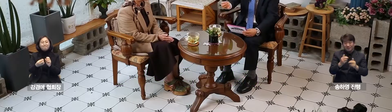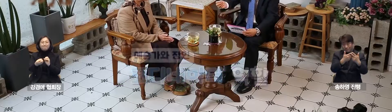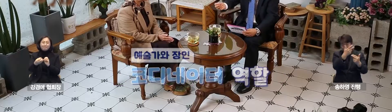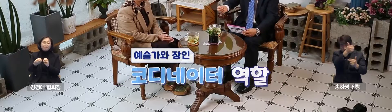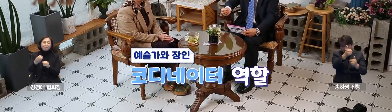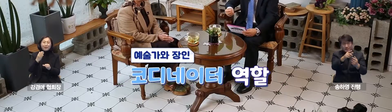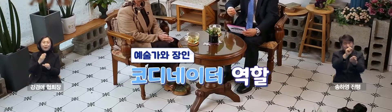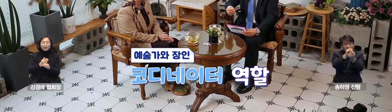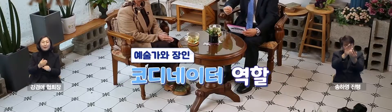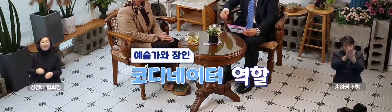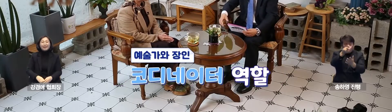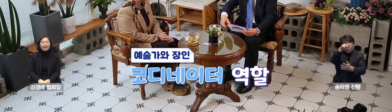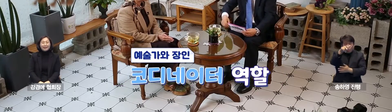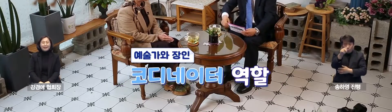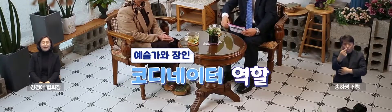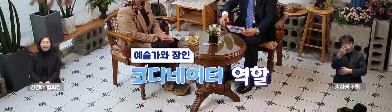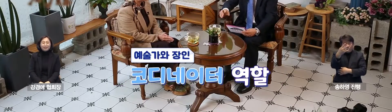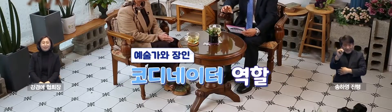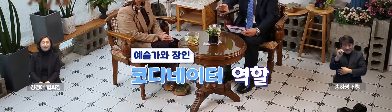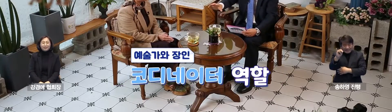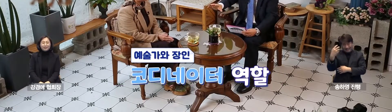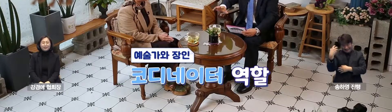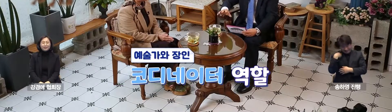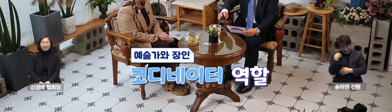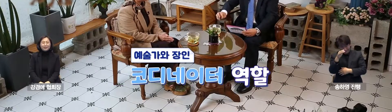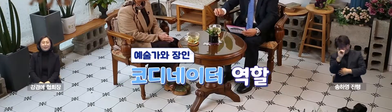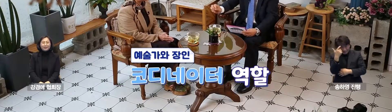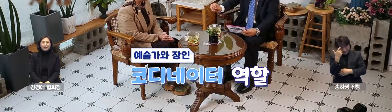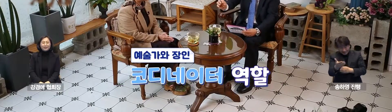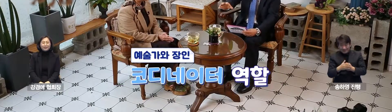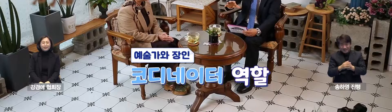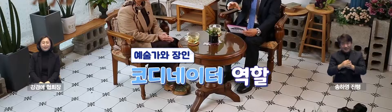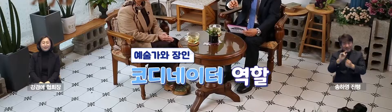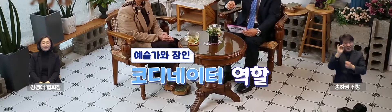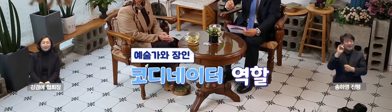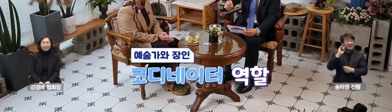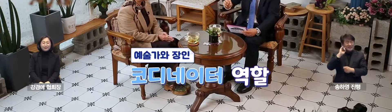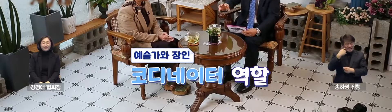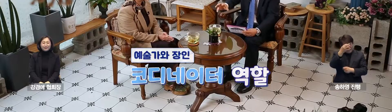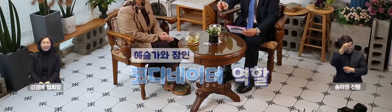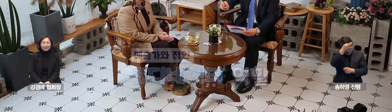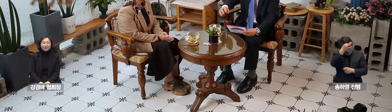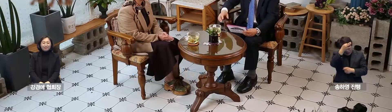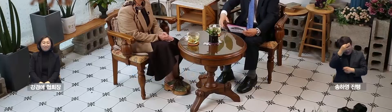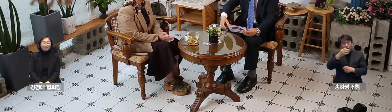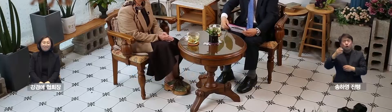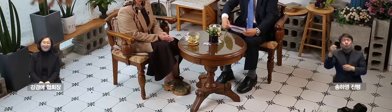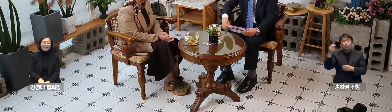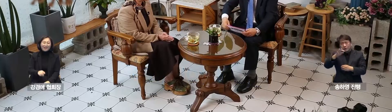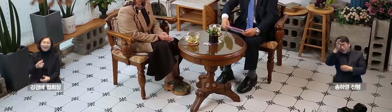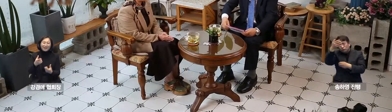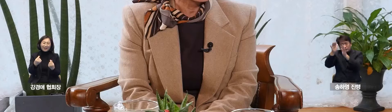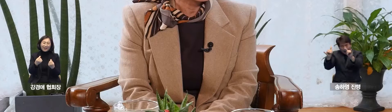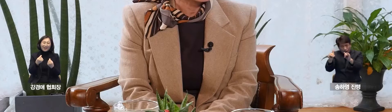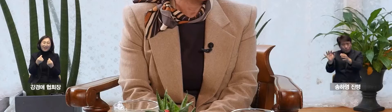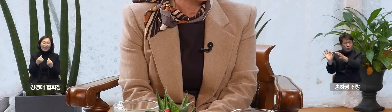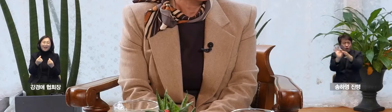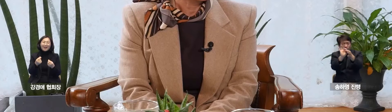그 코디네이터 역할을 하시는구나. 이렇게 그 예술가들과 그 장인들과 하려고 이렇게. 노력은 하고